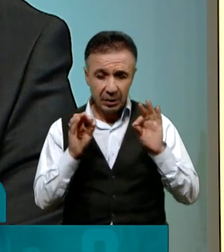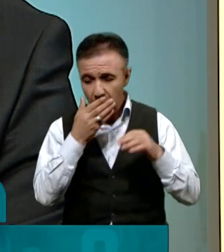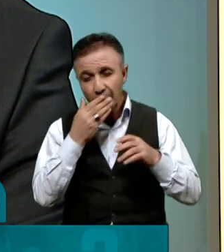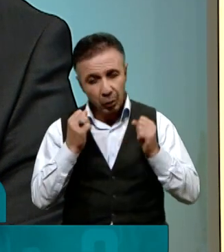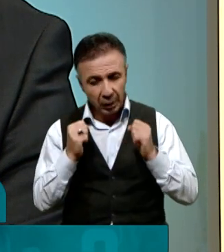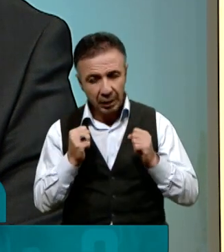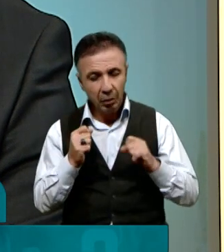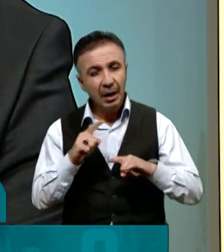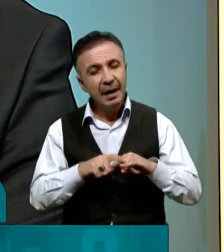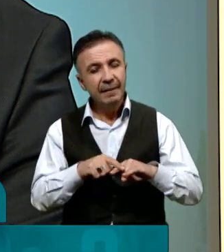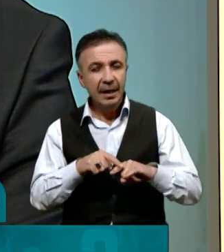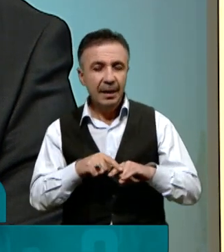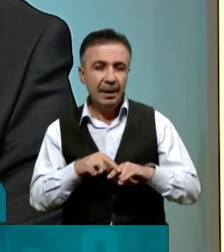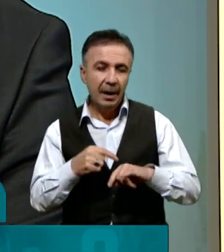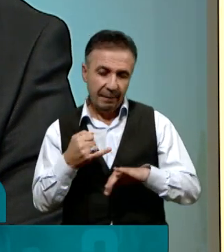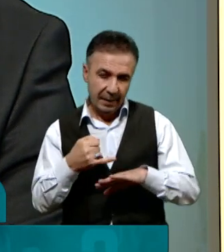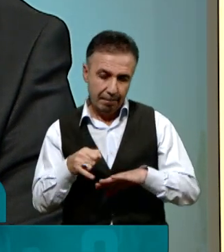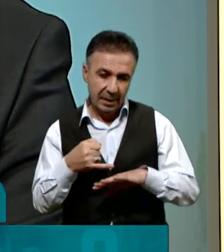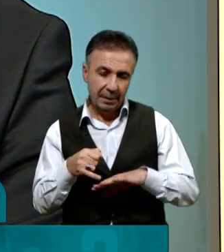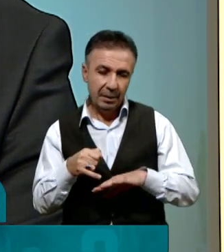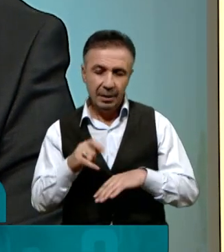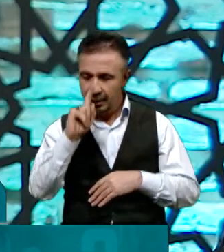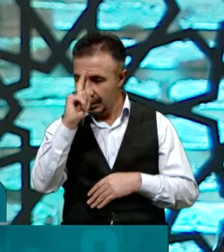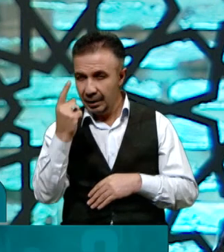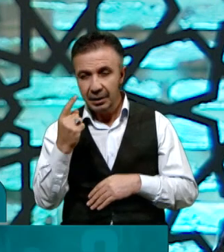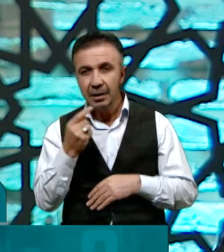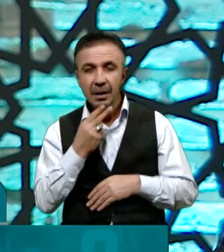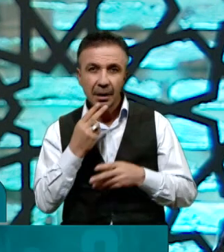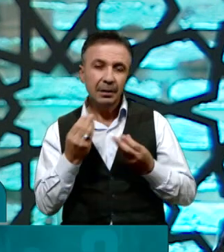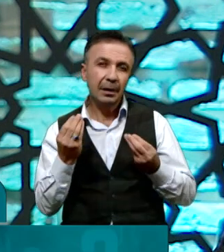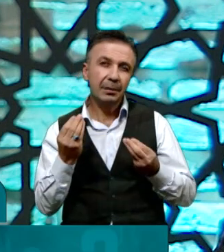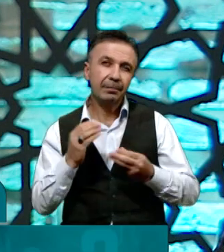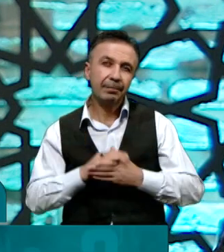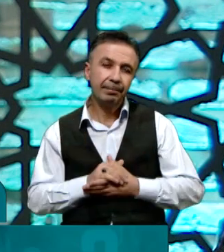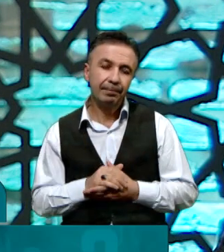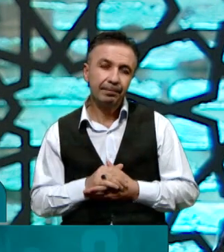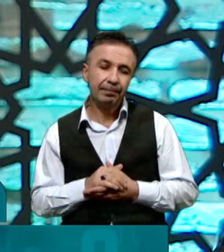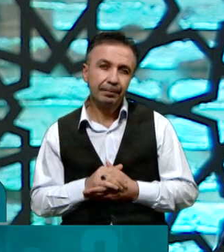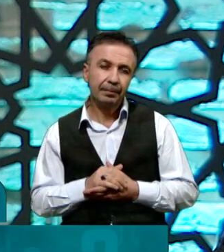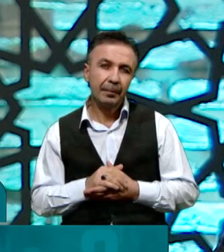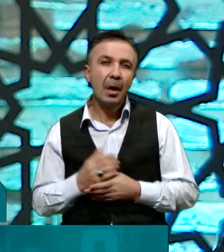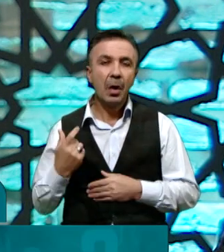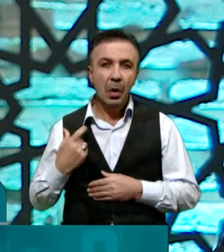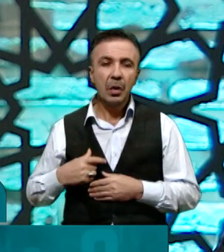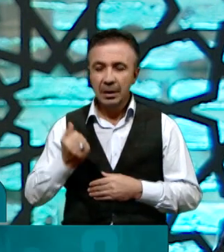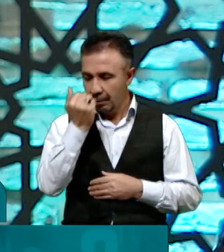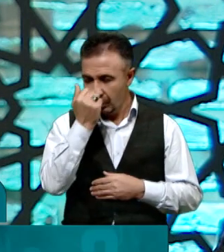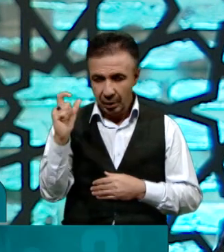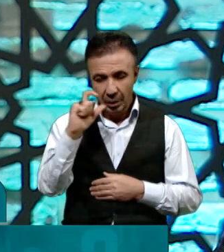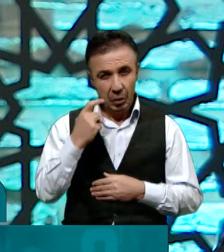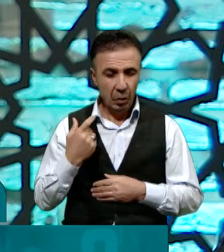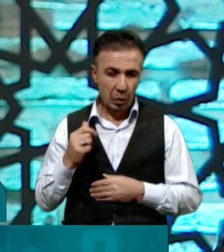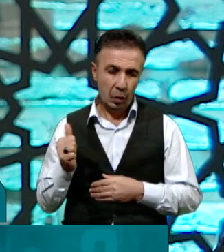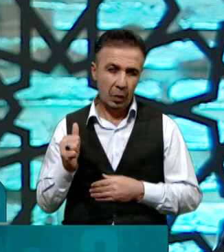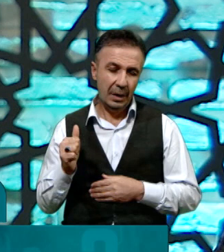Hanefilerde ne vardır? Sadece kadınların, bu soruyu soran bir hanımefendi olduğu için, kadınların özel günleri buna ne